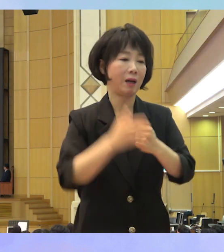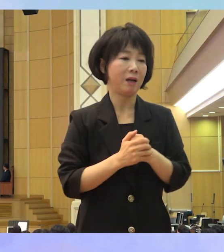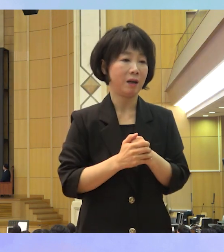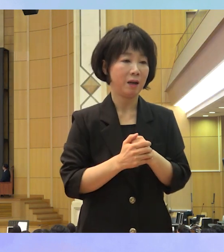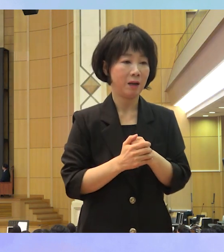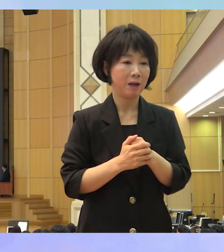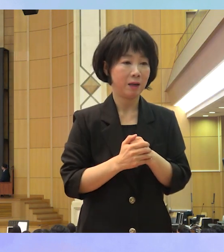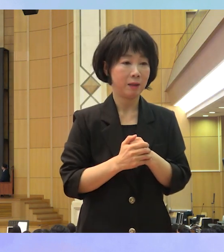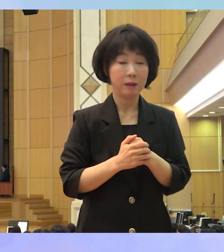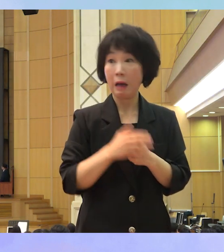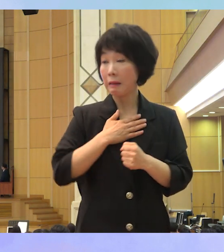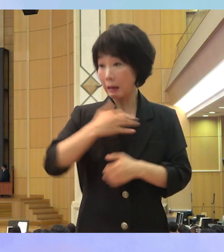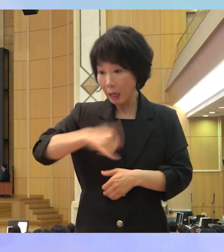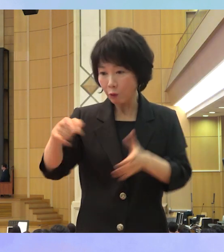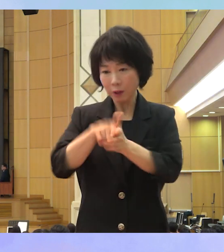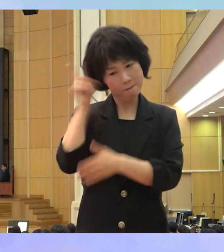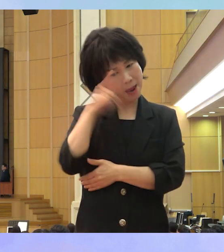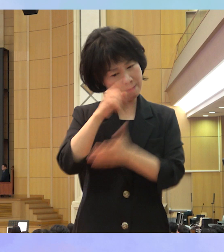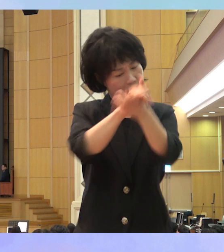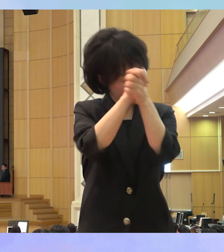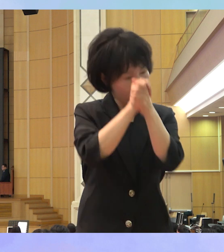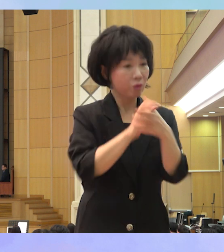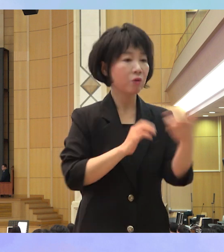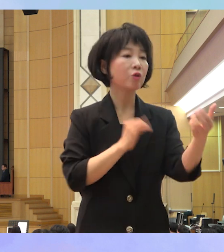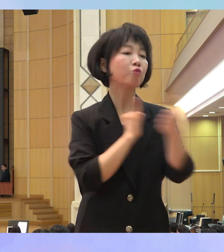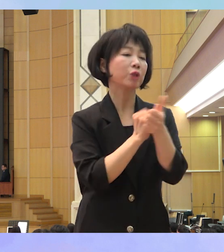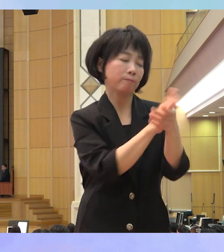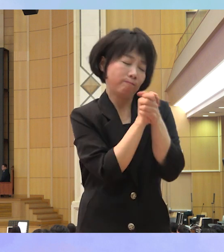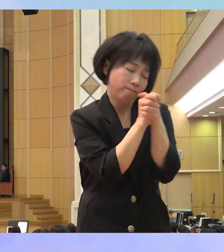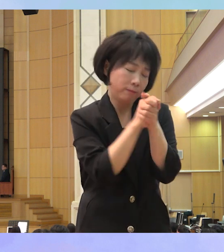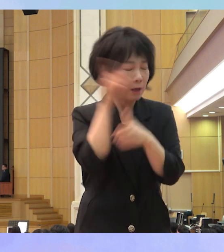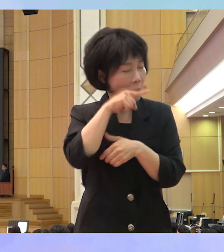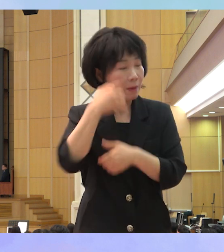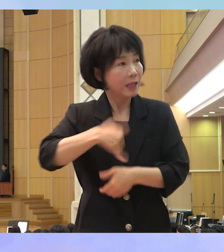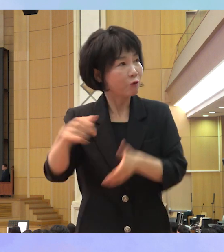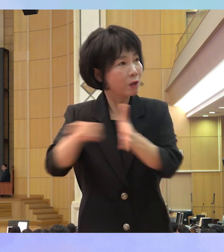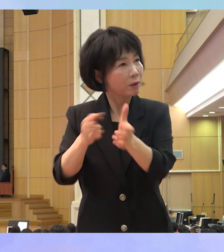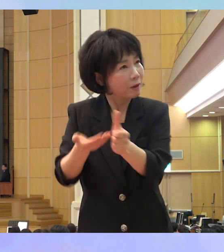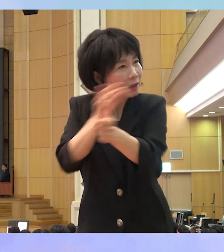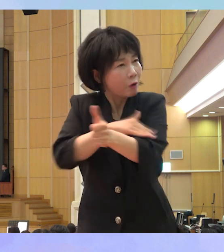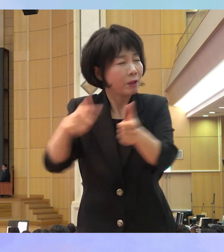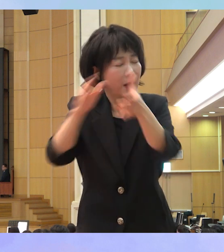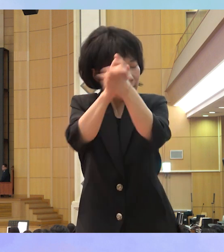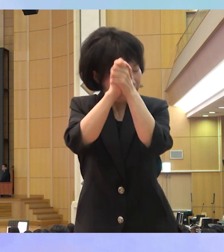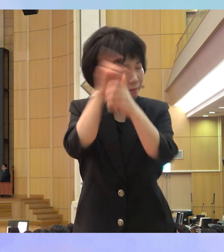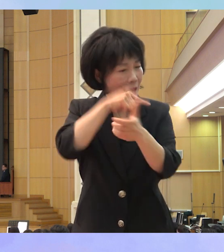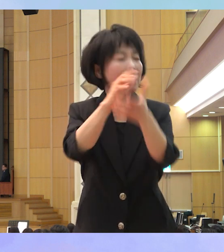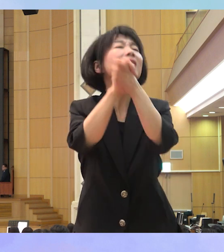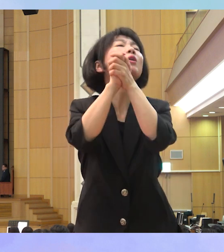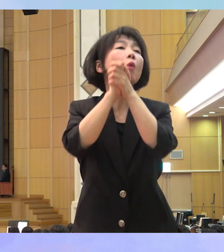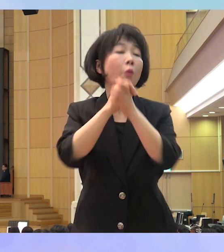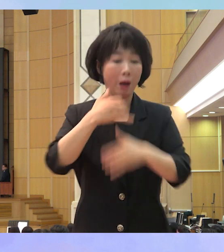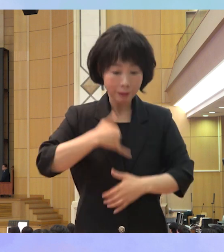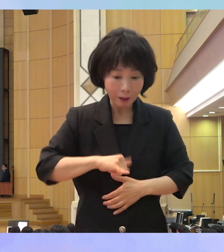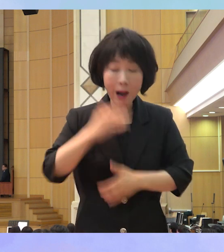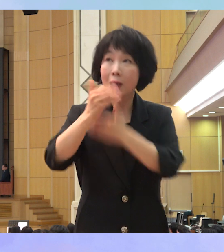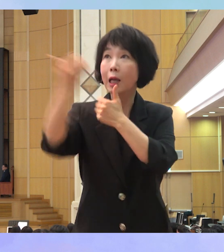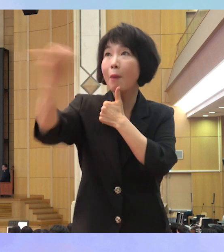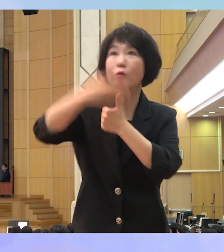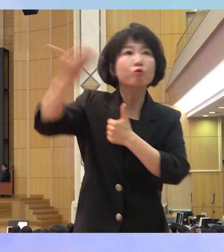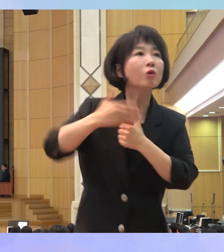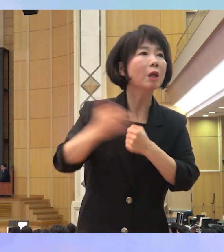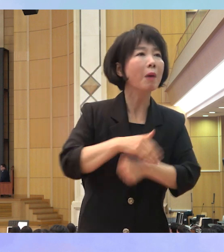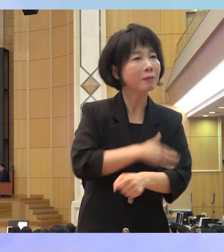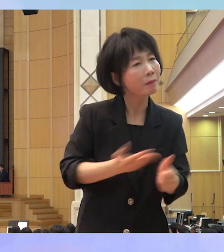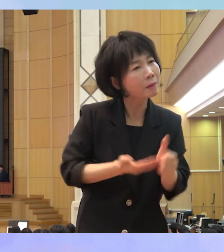매일 기도해요. 저랑 저희 와이프를 통해서 이제 이 세상에 태어났지만 하나님이 이제 주시고 맡겨주신 거라고 늘 생각하려고